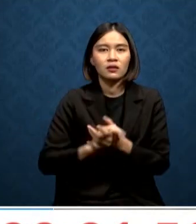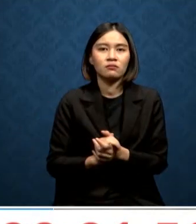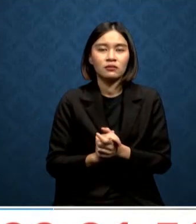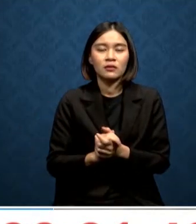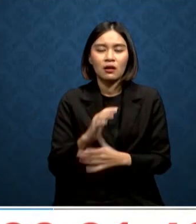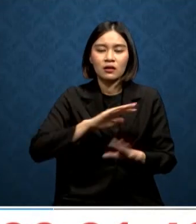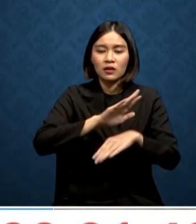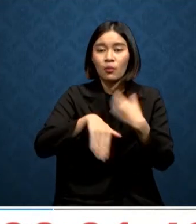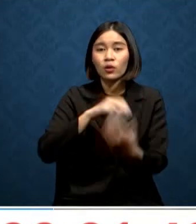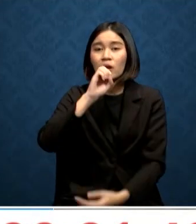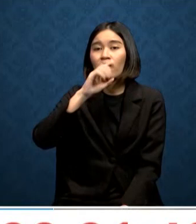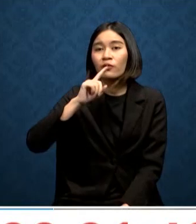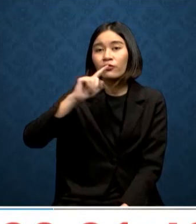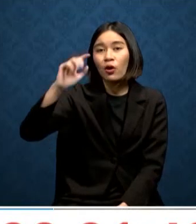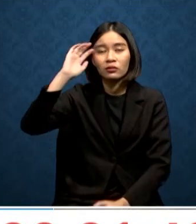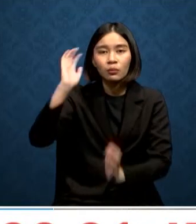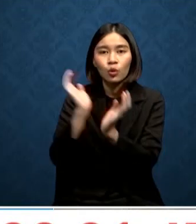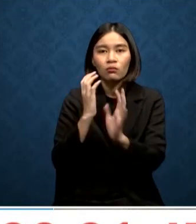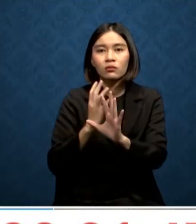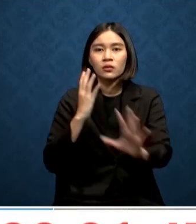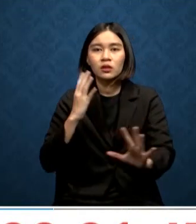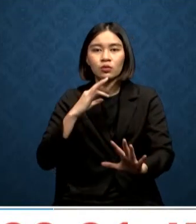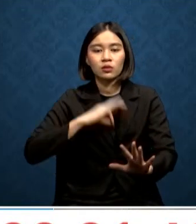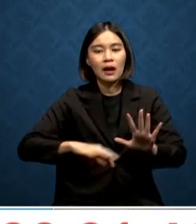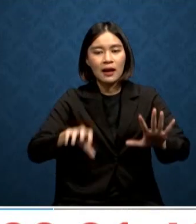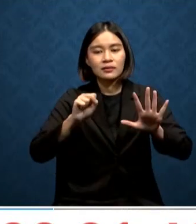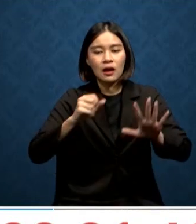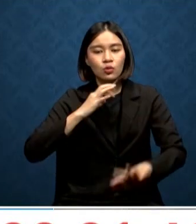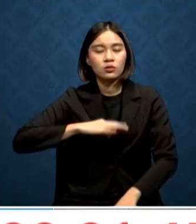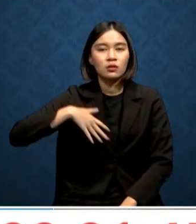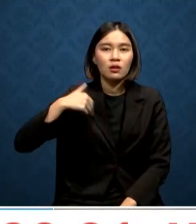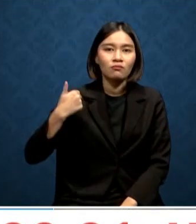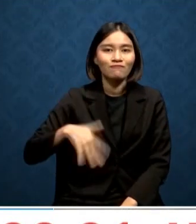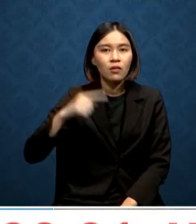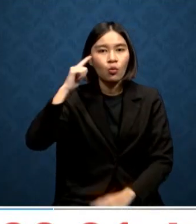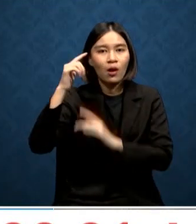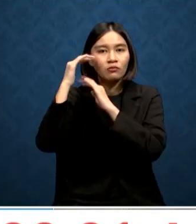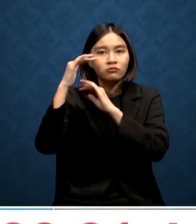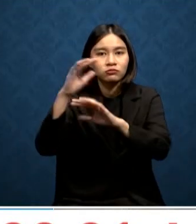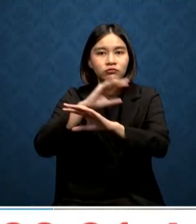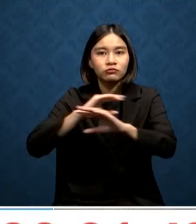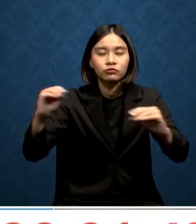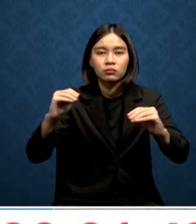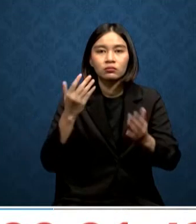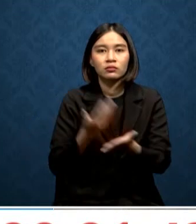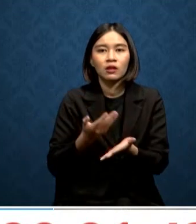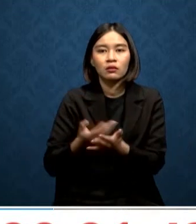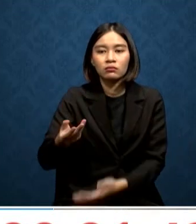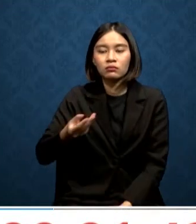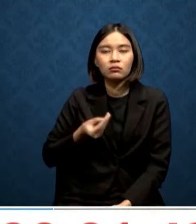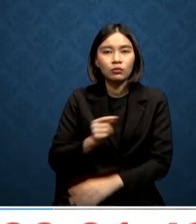านี้ถ้าแจ้งความแล้วเราไปคิวที่ 500,000 เราจะรู้สึกหมดหวังท้อแท้สิ้นหวังนะครับไม่รู้จะได้เงินคืนได้อย่าง